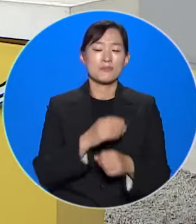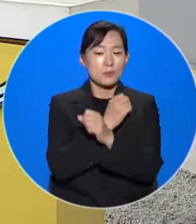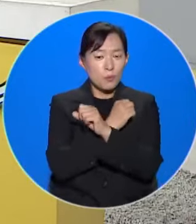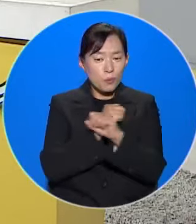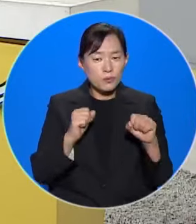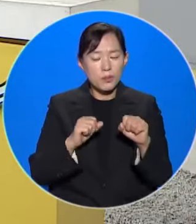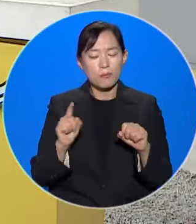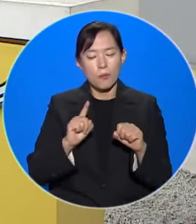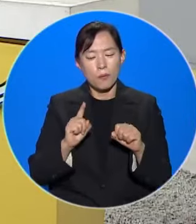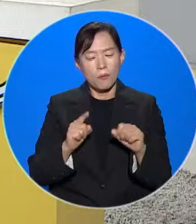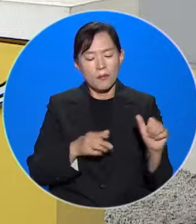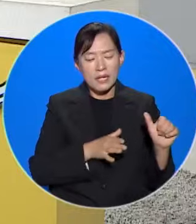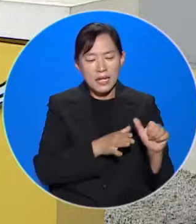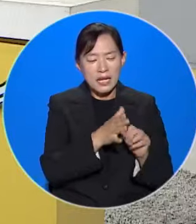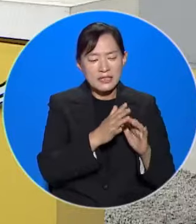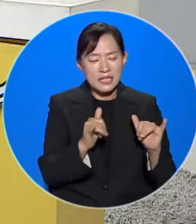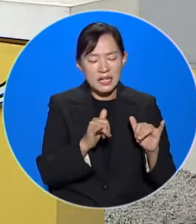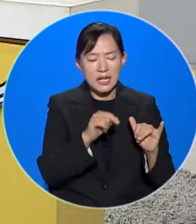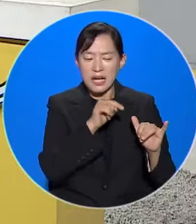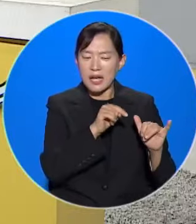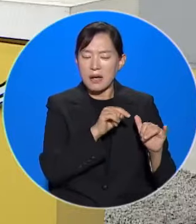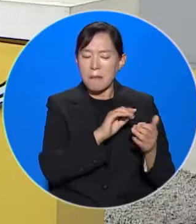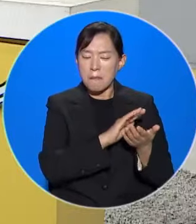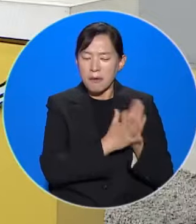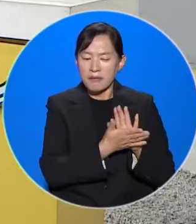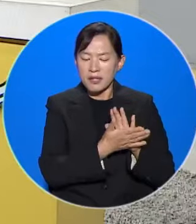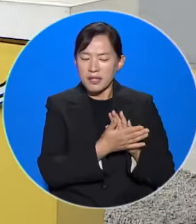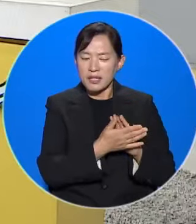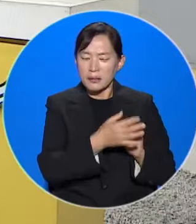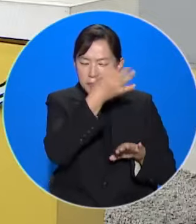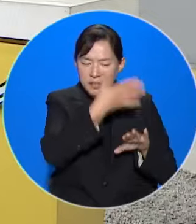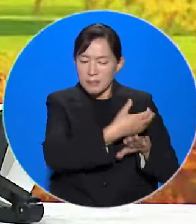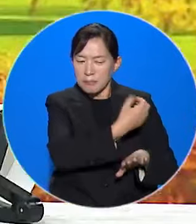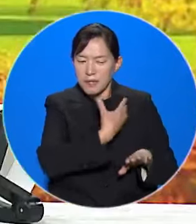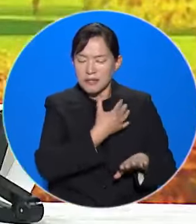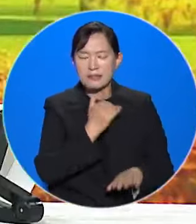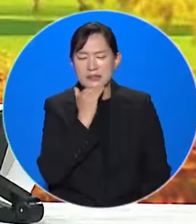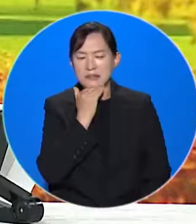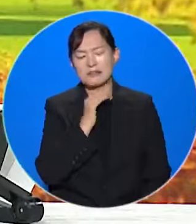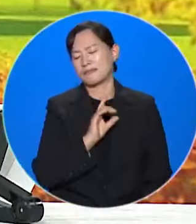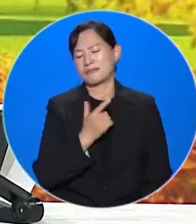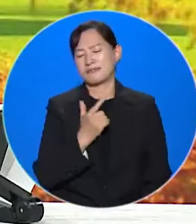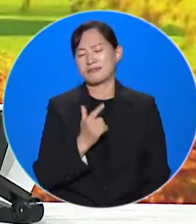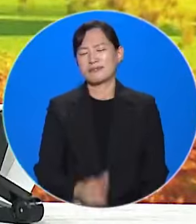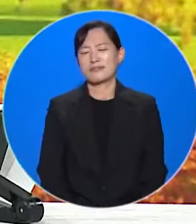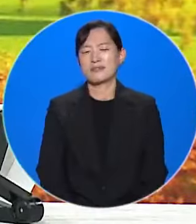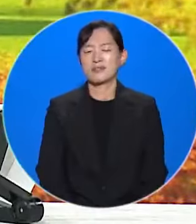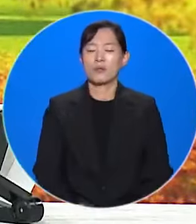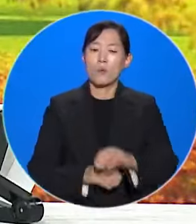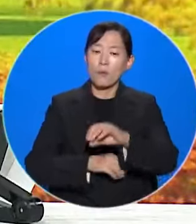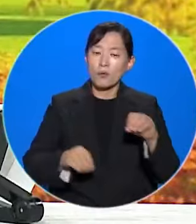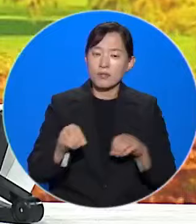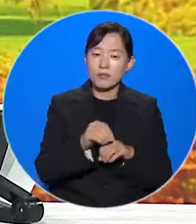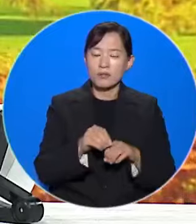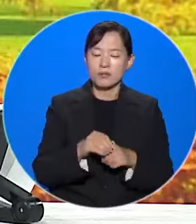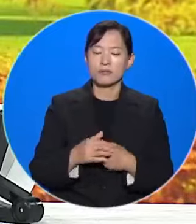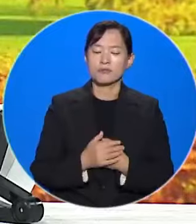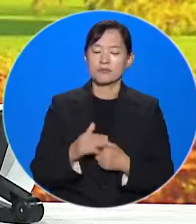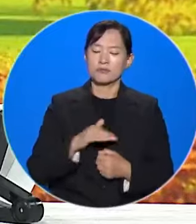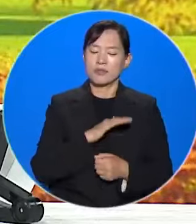용서는 가해자가 변하거나 사과하기를 기다리는 것이 결코 아닙니다. 오히려